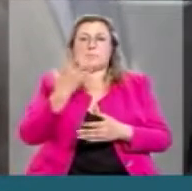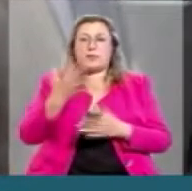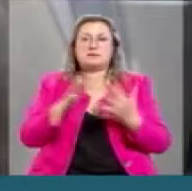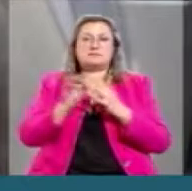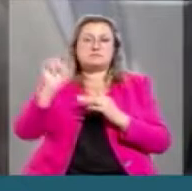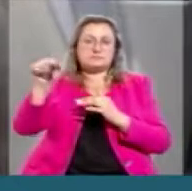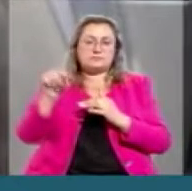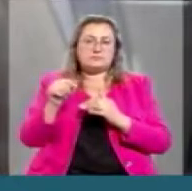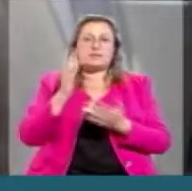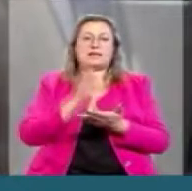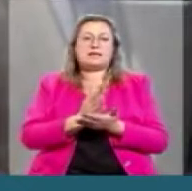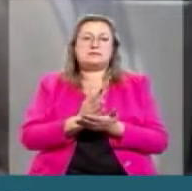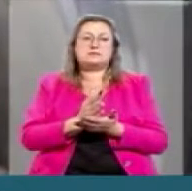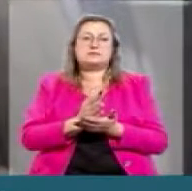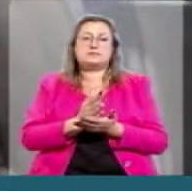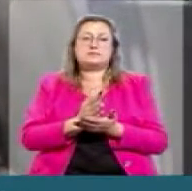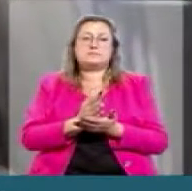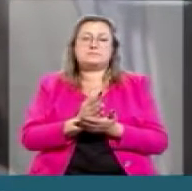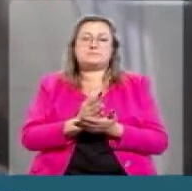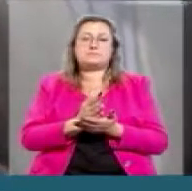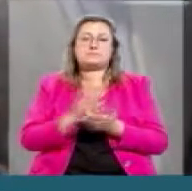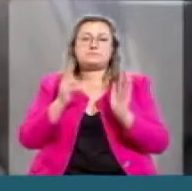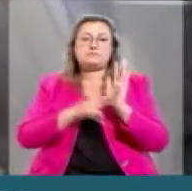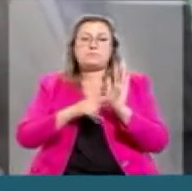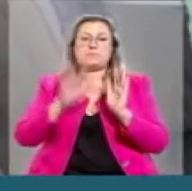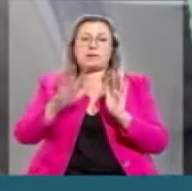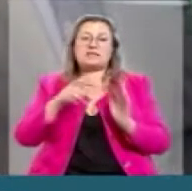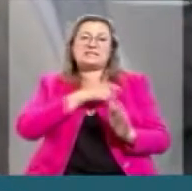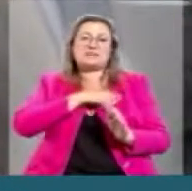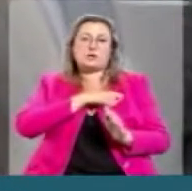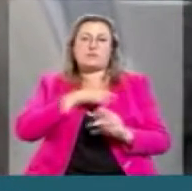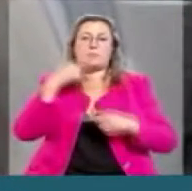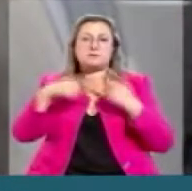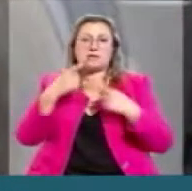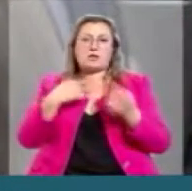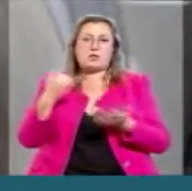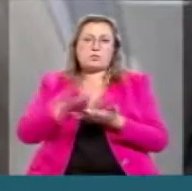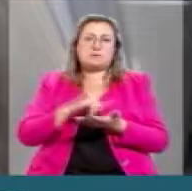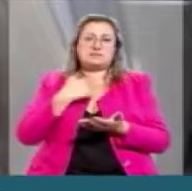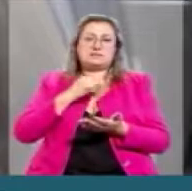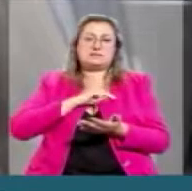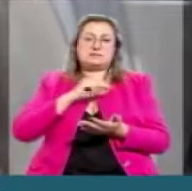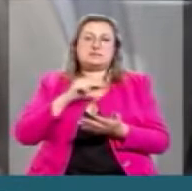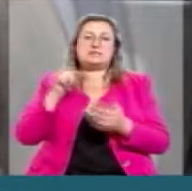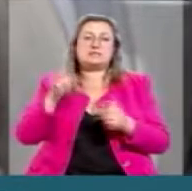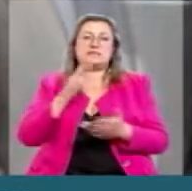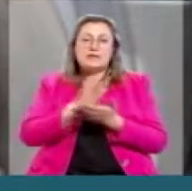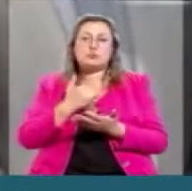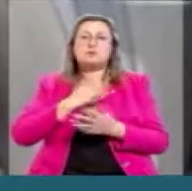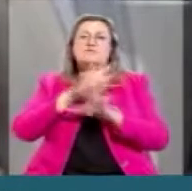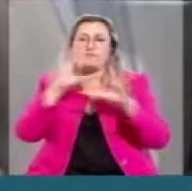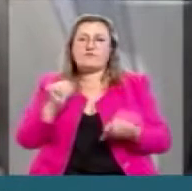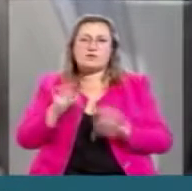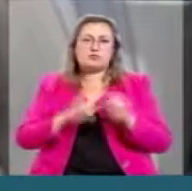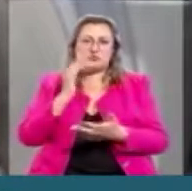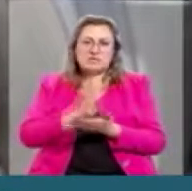сельской местности. Есть у нас 85 тренеров, которые на постоянной основе занимаются. То есть весь потенциал у нас